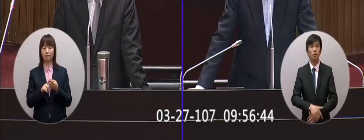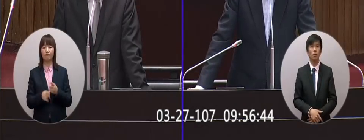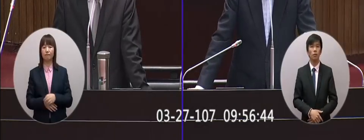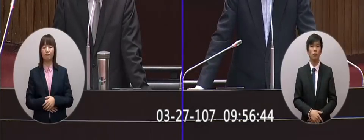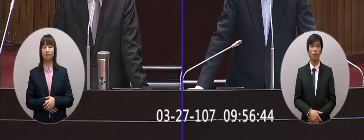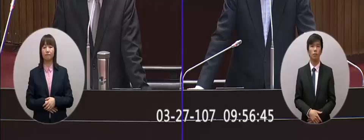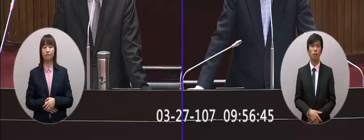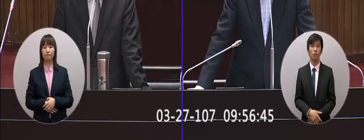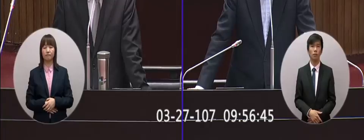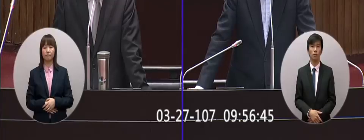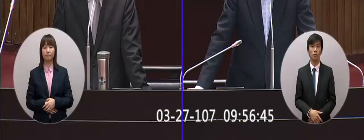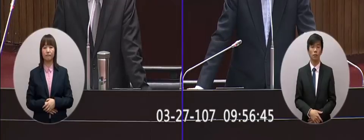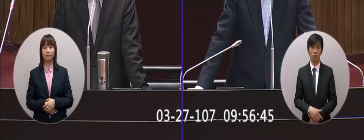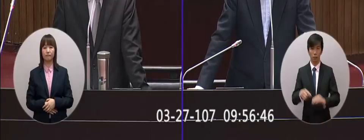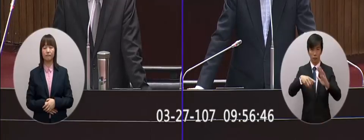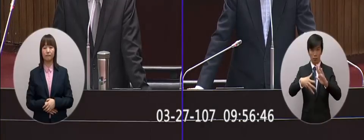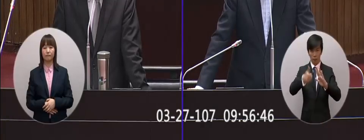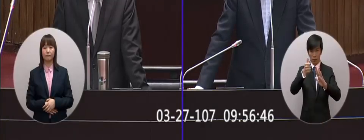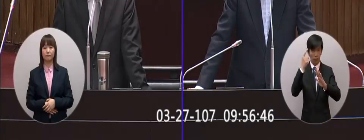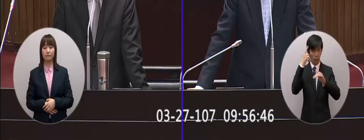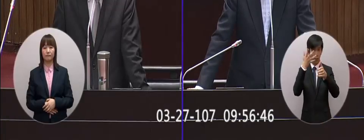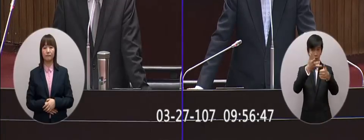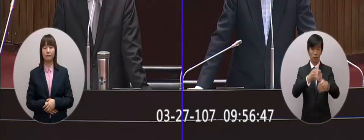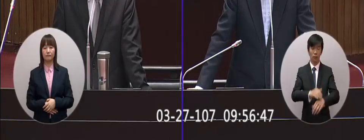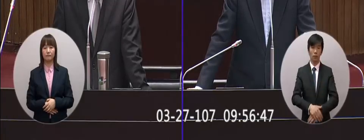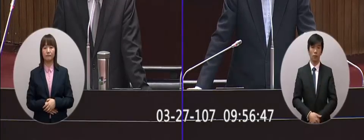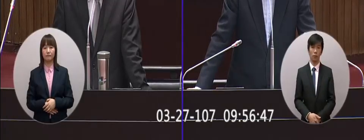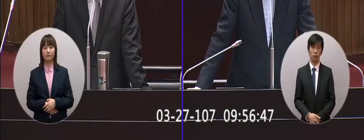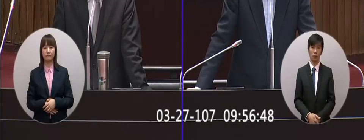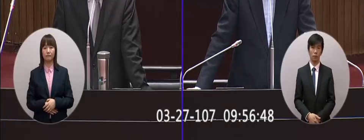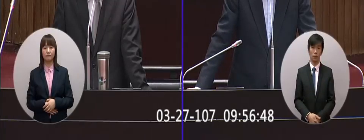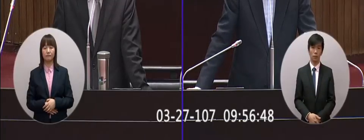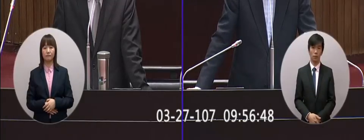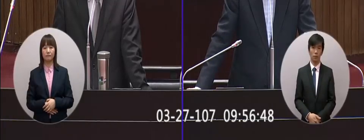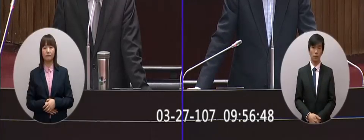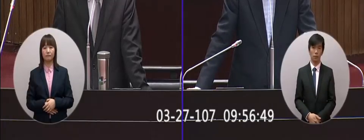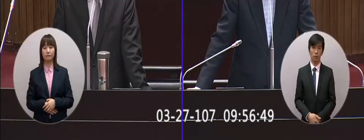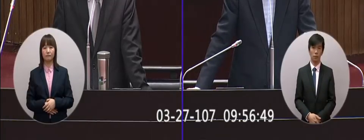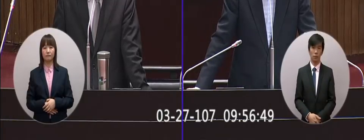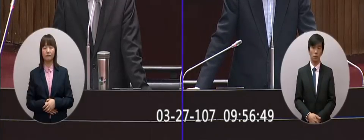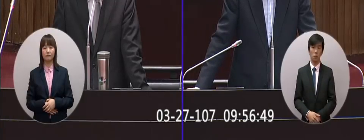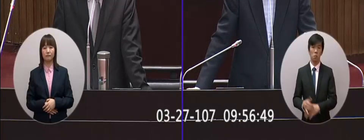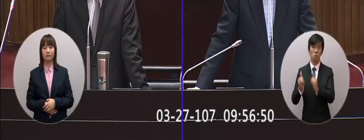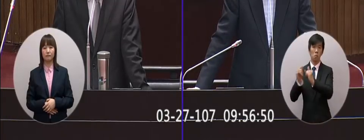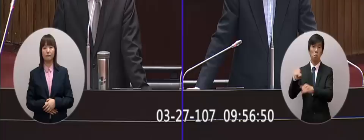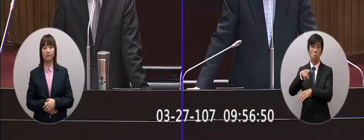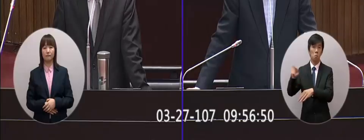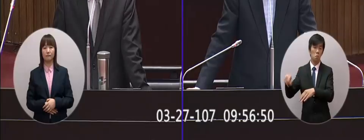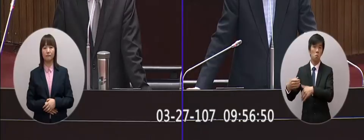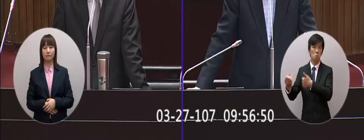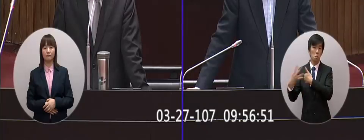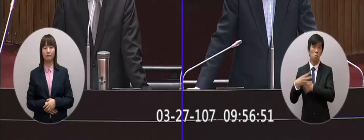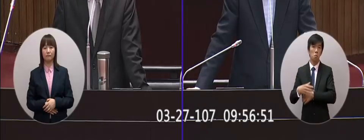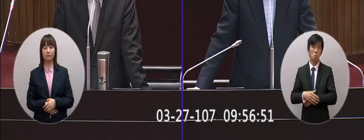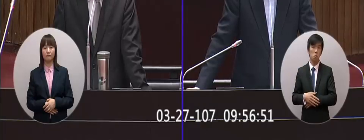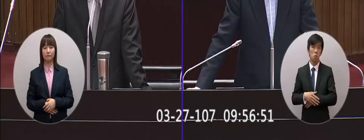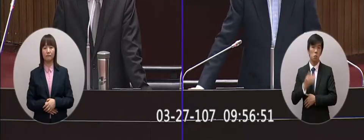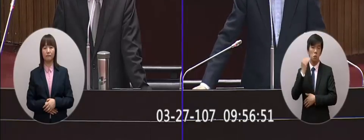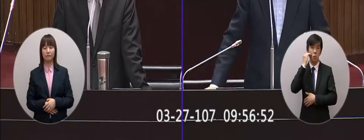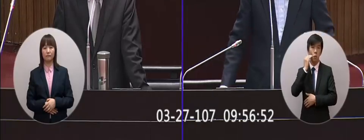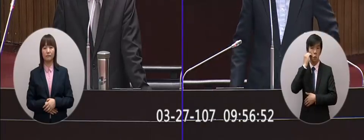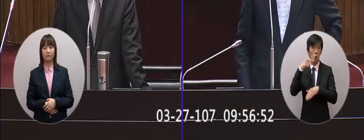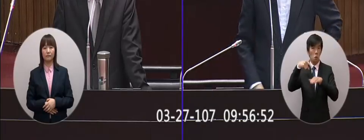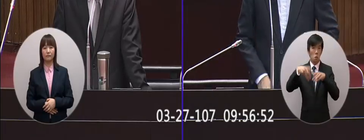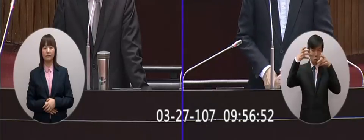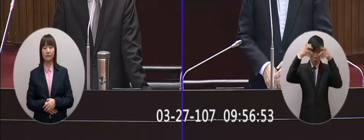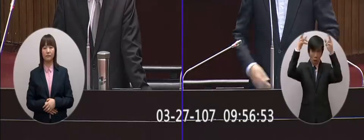哪里？ 院长，我想请教你了。大家都在说，深澳电厂只要火力全开